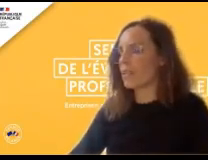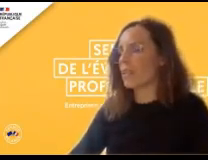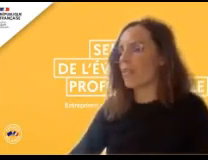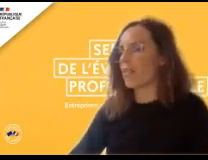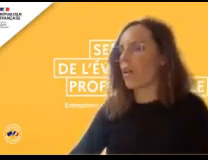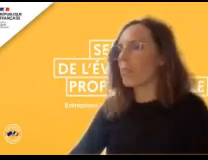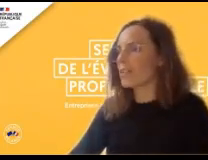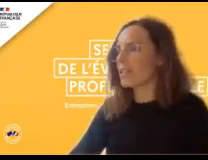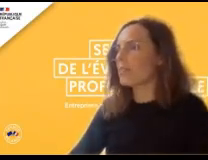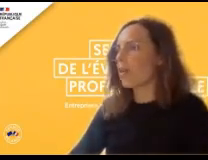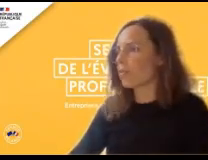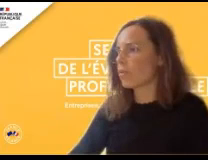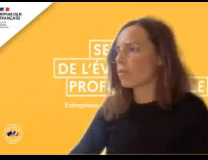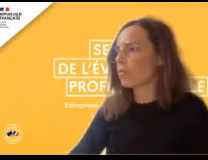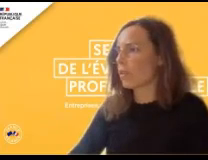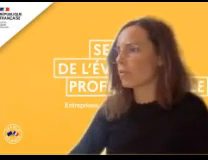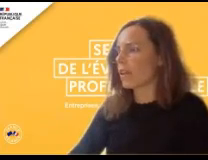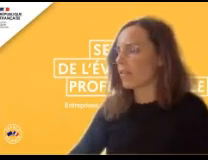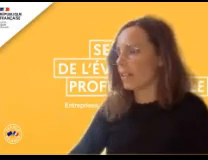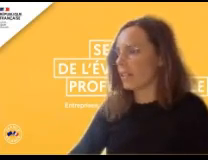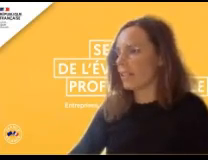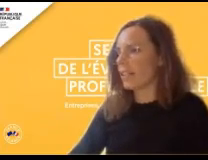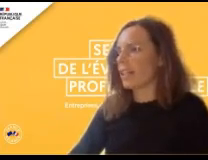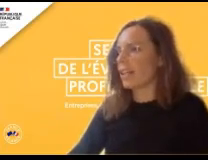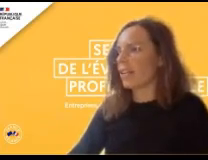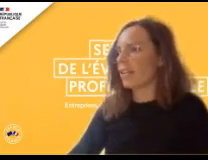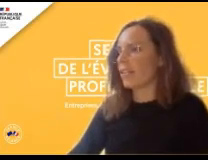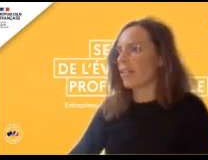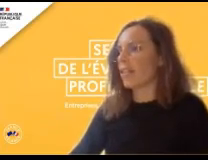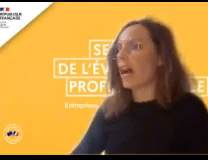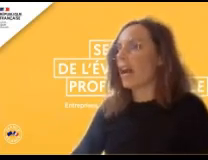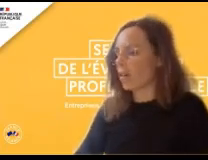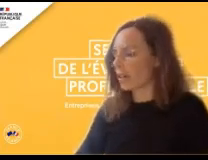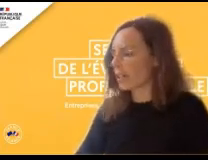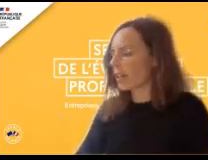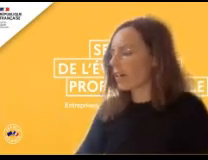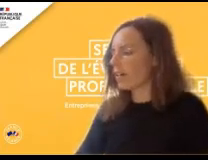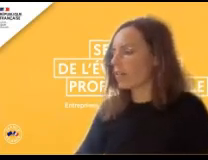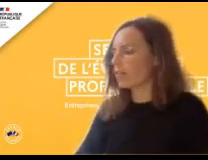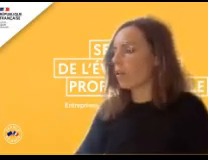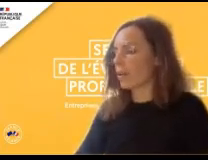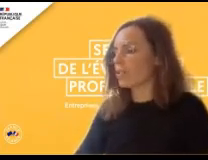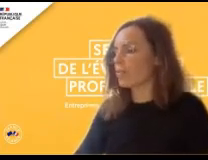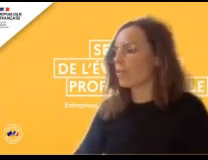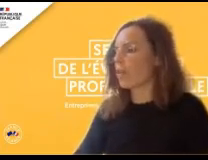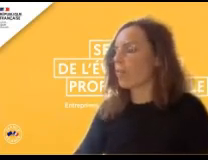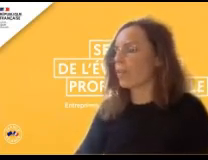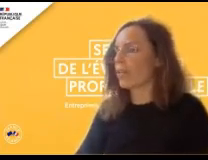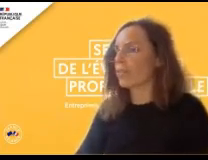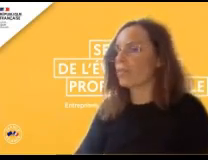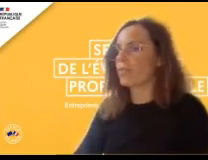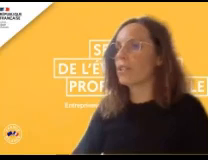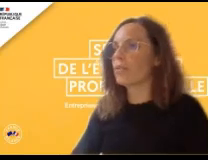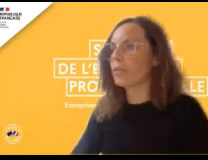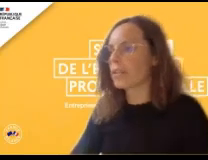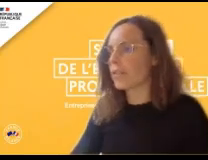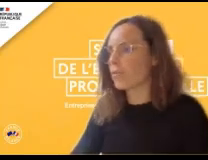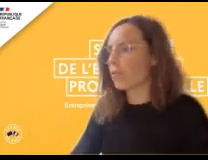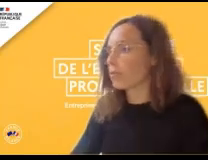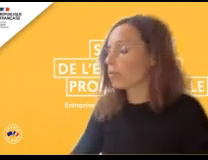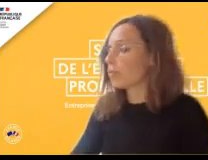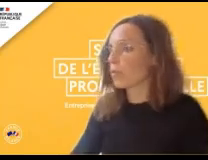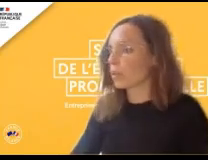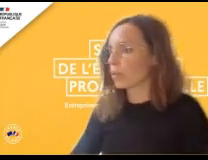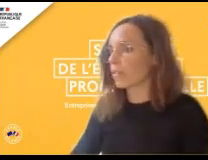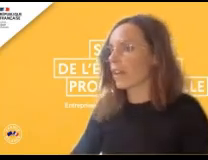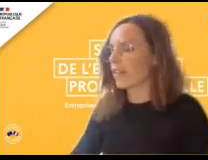se fait en principe en dehors du temps de travail. Alors, rien n'empêche votre employeur de vous donner une autorisation